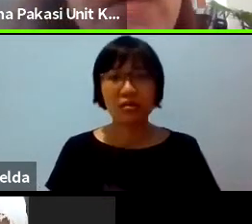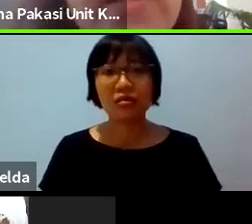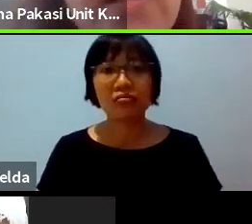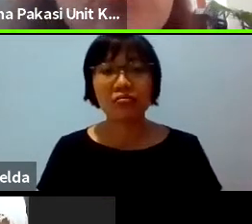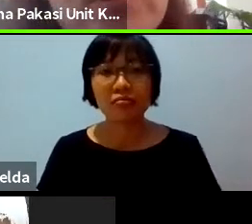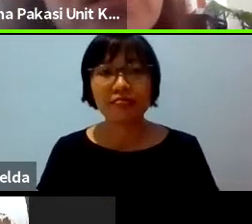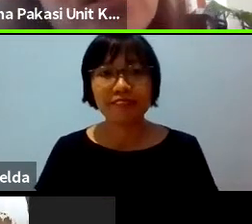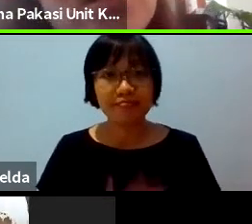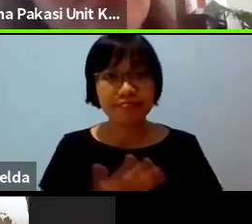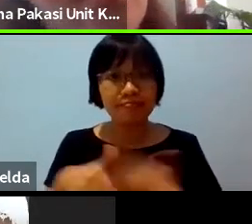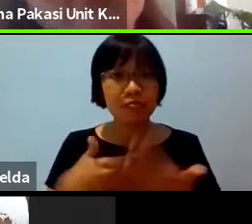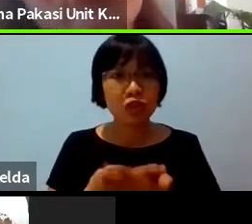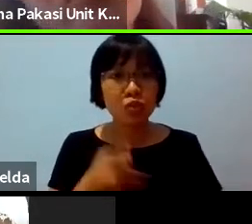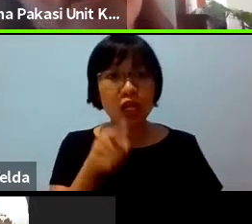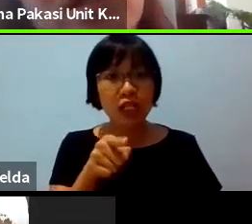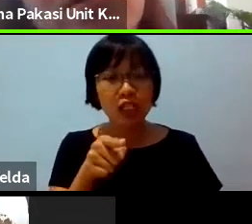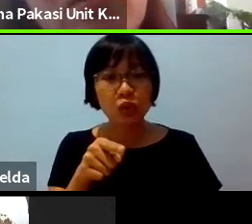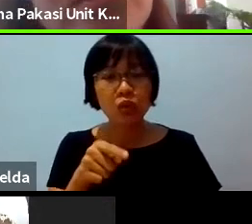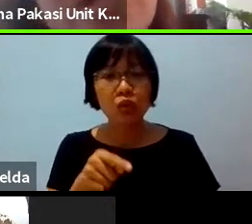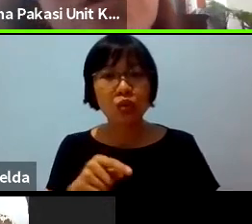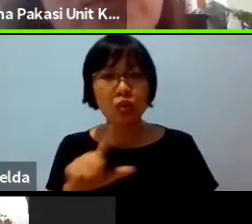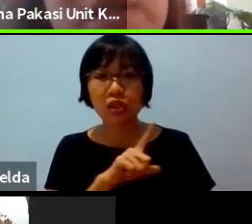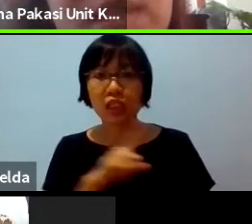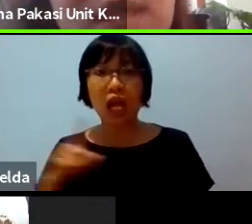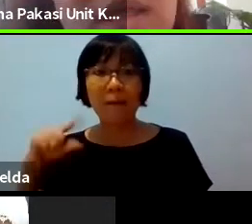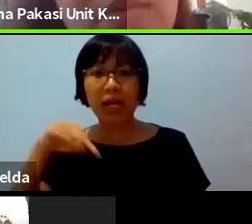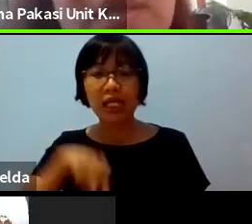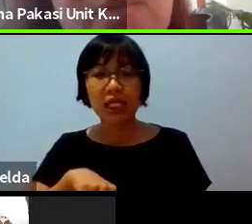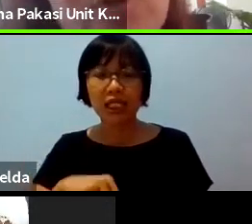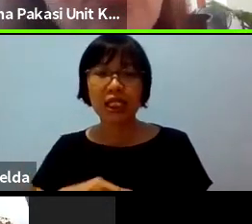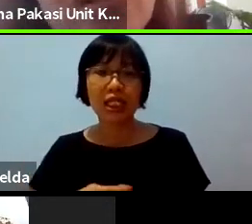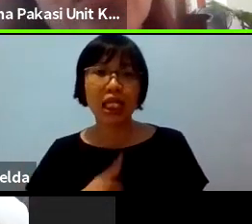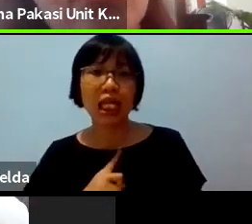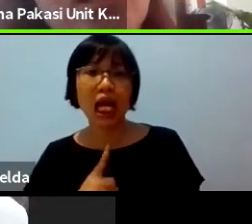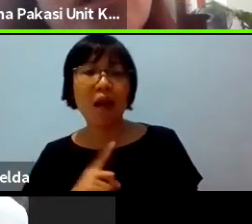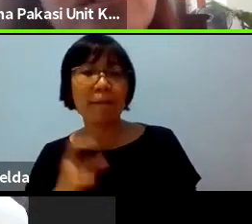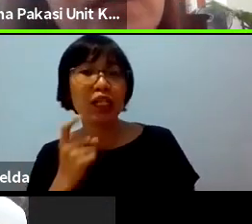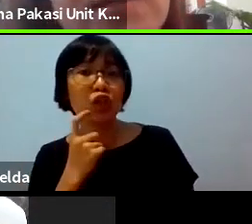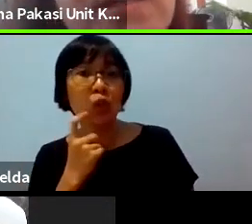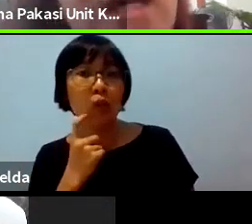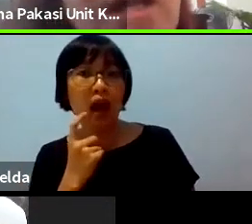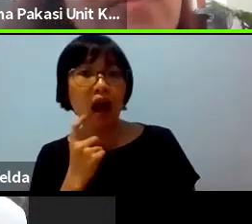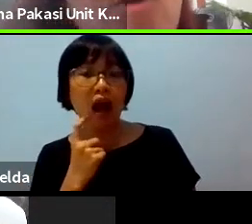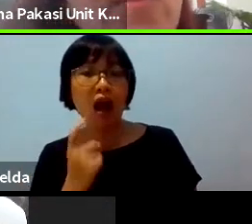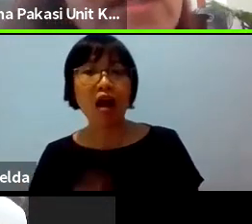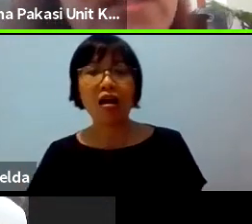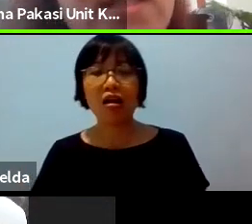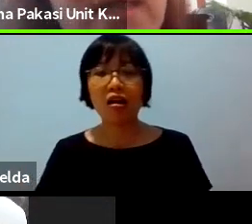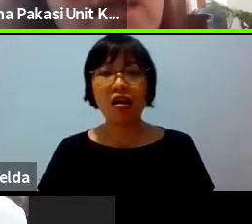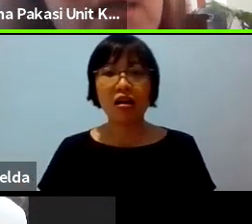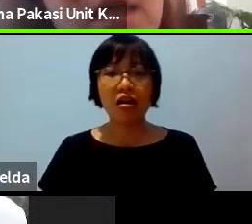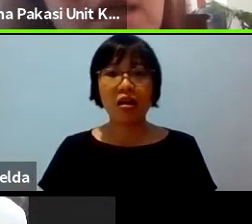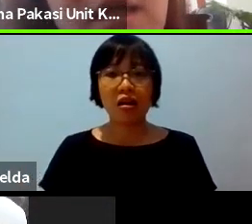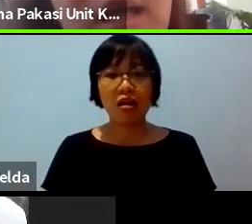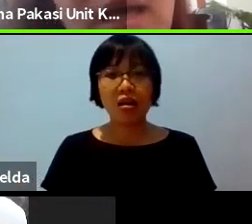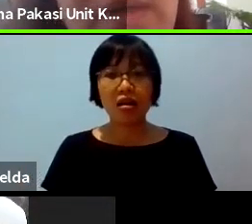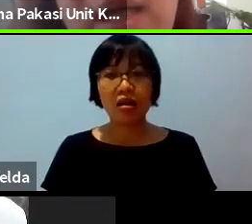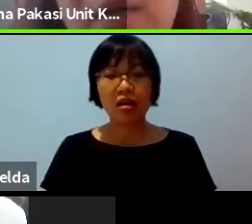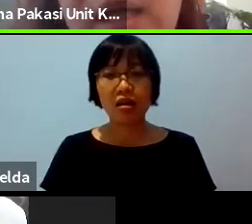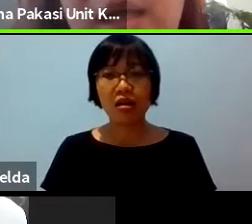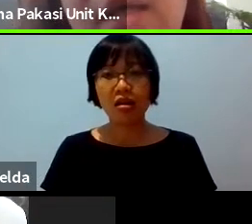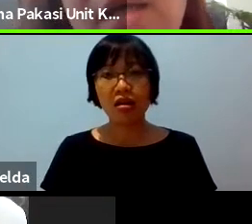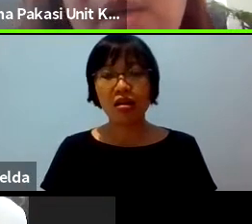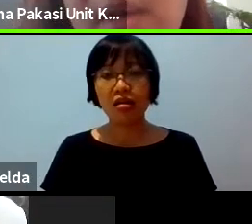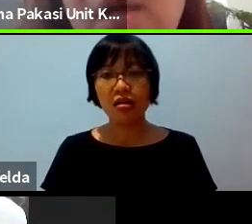dijalankan itu, bagaimana kemudian ketika masuk, oh nih kalau bisa komisi kita bisa berjuang gitu yang di dalam komisi etiknya ini